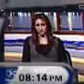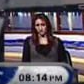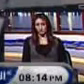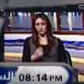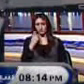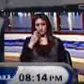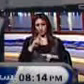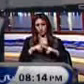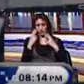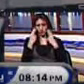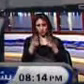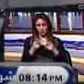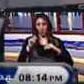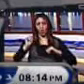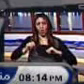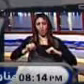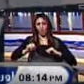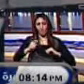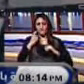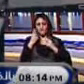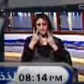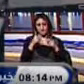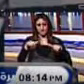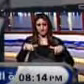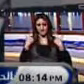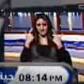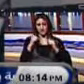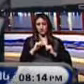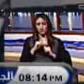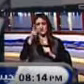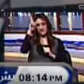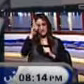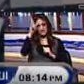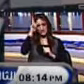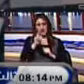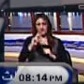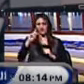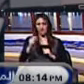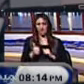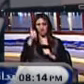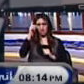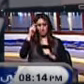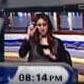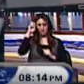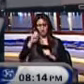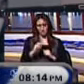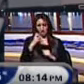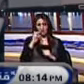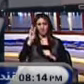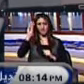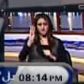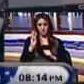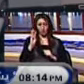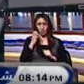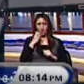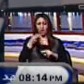هنزيها دلوقتي لحضراتكم الحكم، وطبعا ده تم تصويره من قبل الزميل الصحفي الاستاذ طارق الجباس المصور الصحفي بموقع صدى